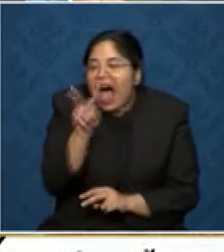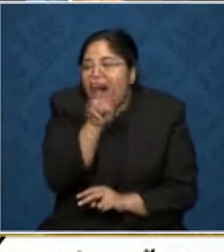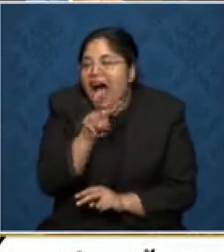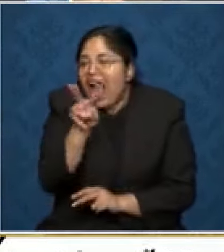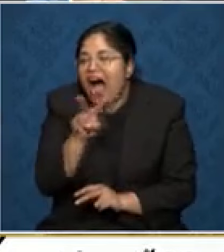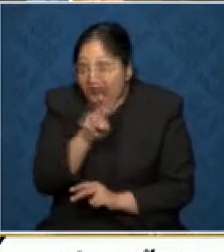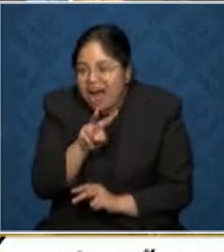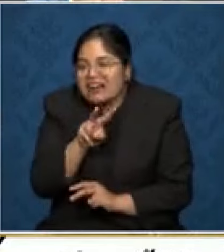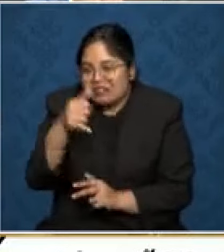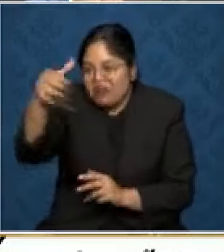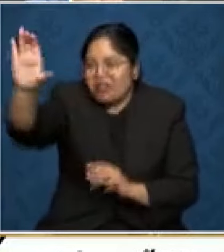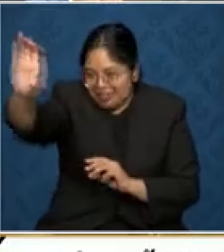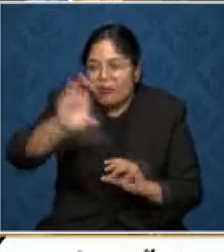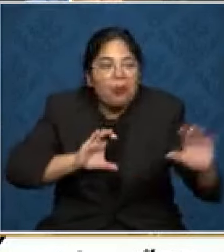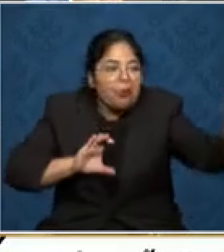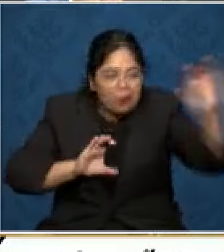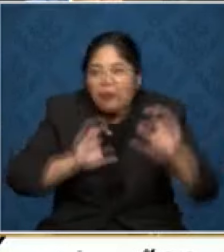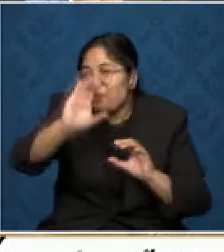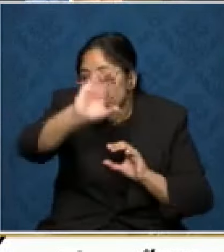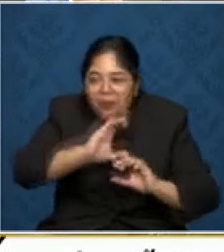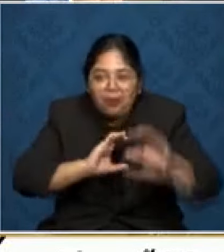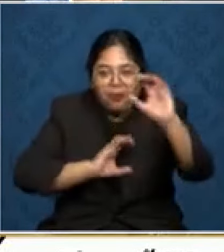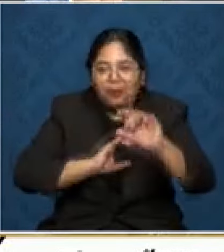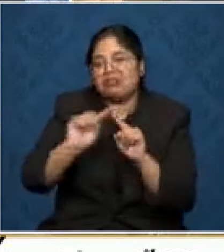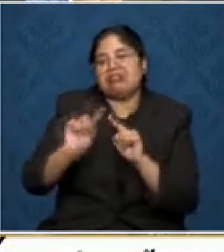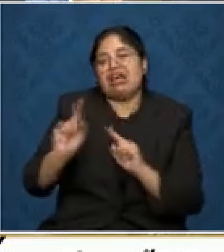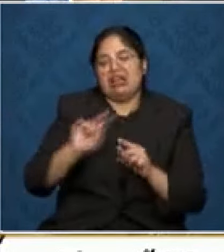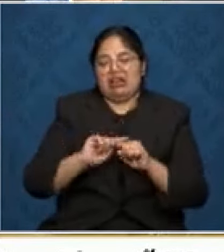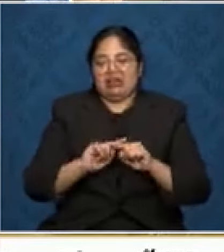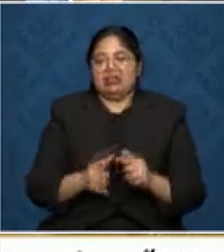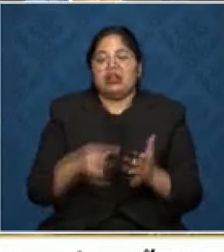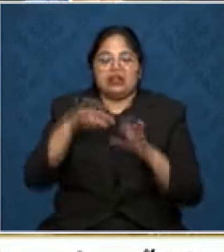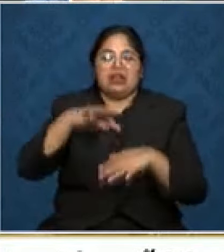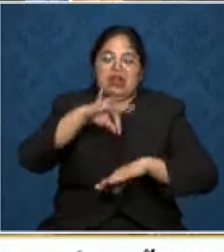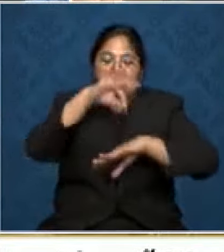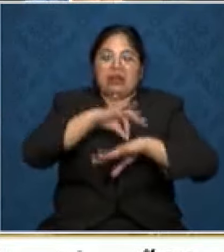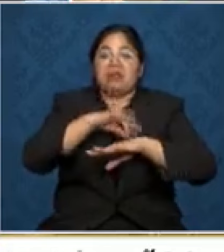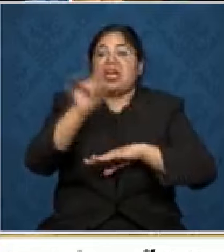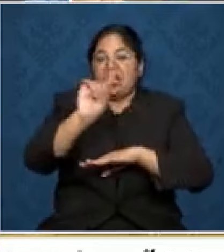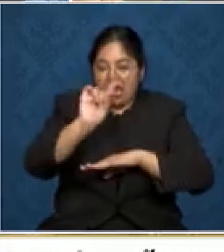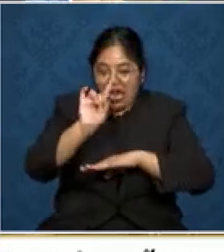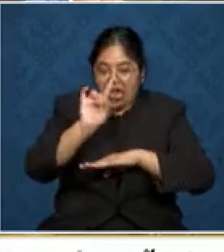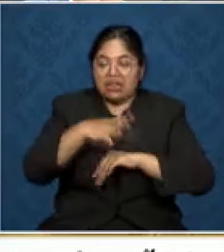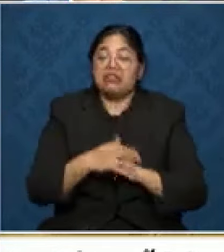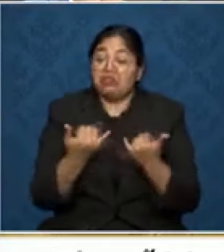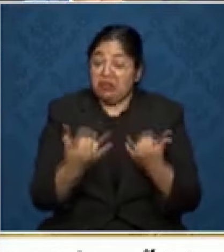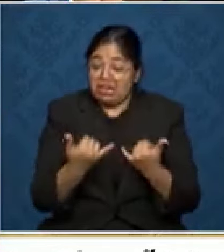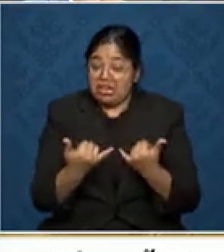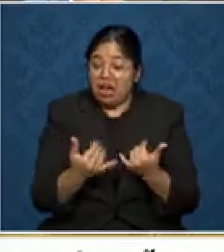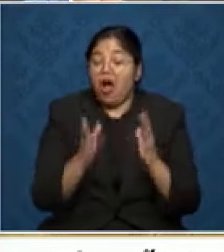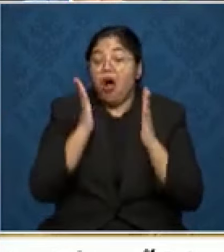ท่านแต่คำถามคือในฐานะเซลล์แมนประเทศclose saleได้มั่งหรือ